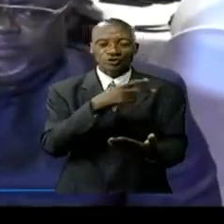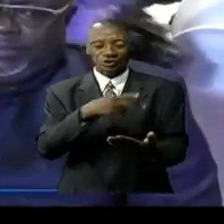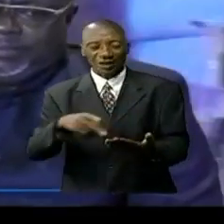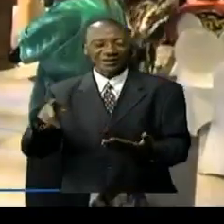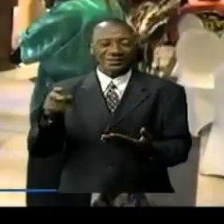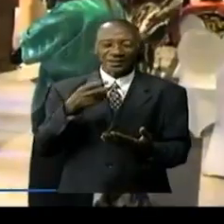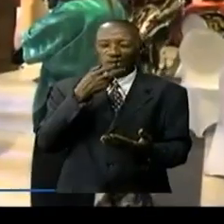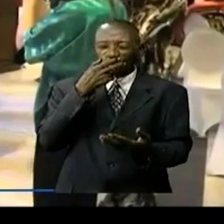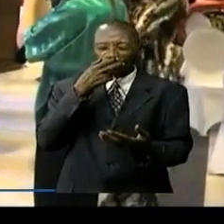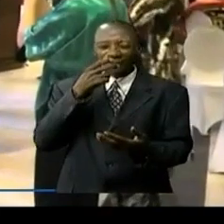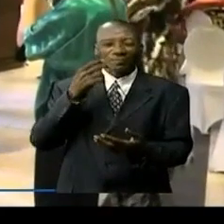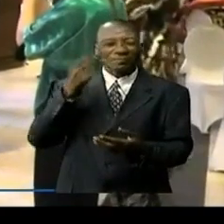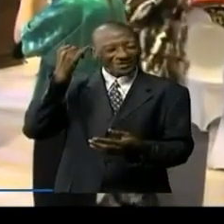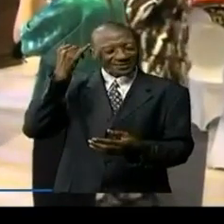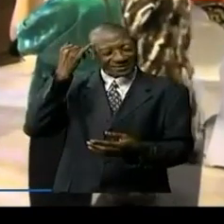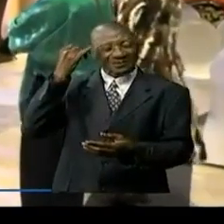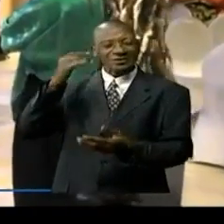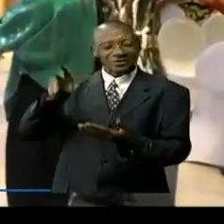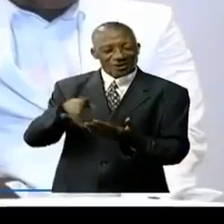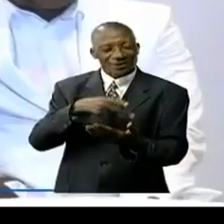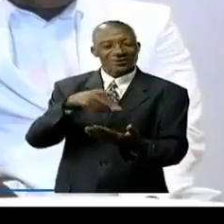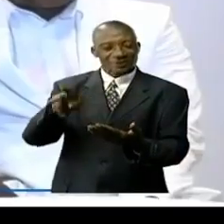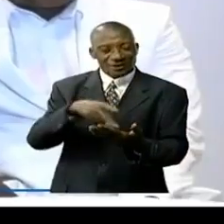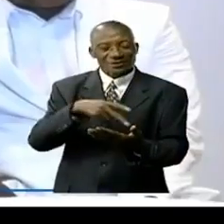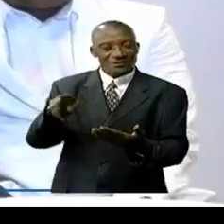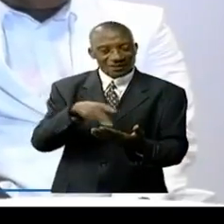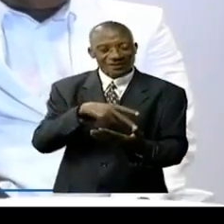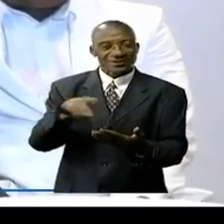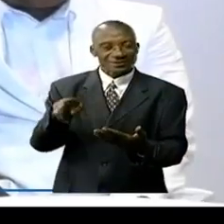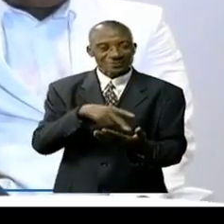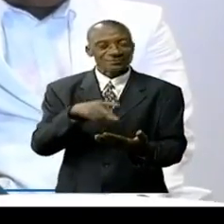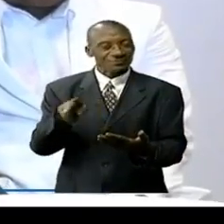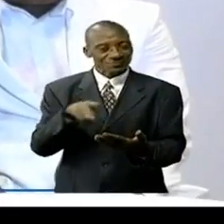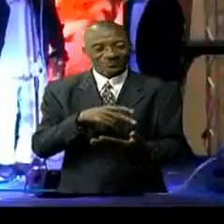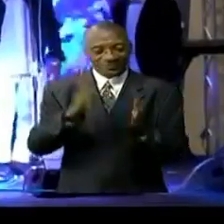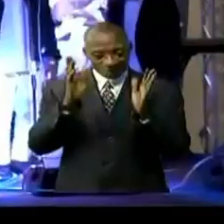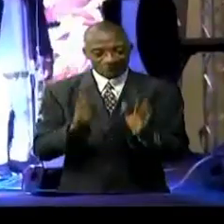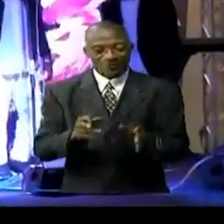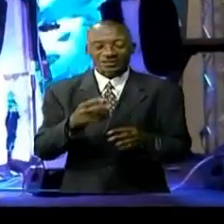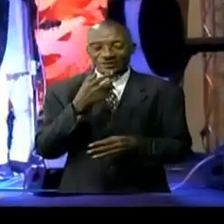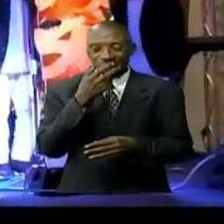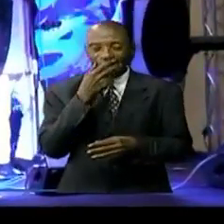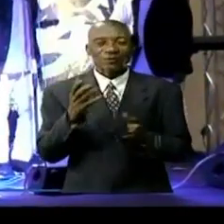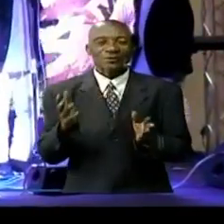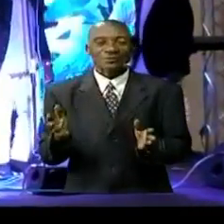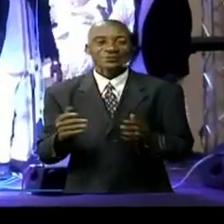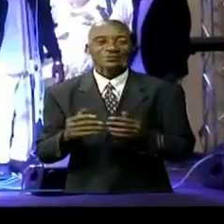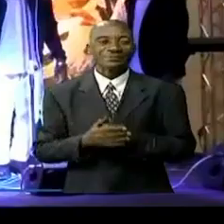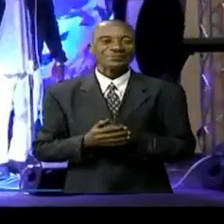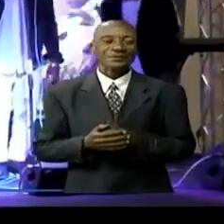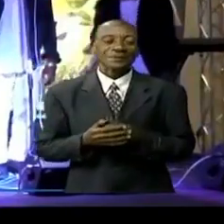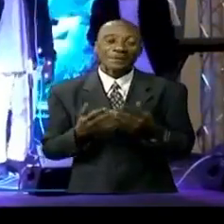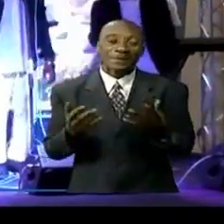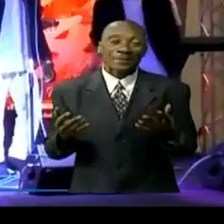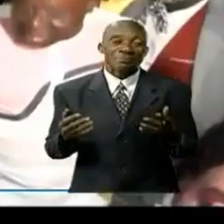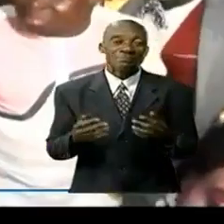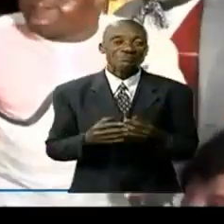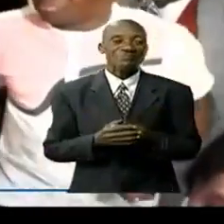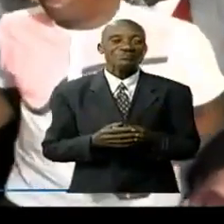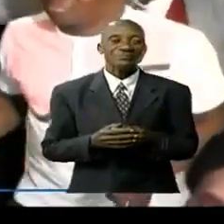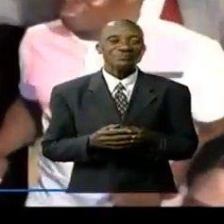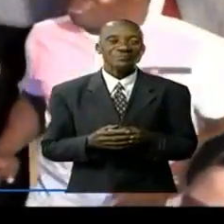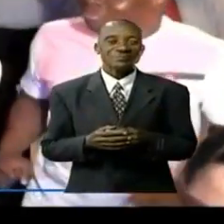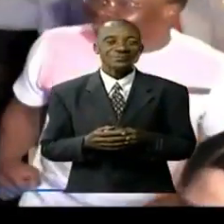c'est bien sûr en musique et bien sapé que ses lieutenants lui rendent hommage. Des morceaux en majorité interprétant les chansons de